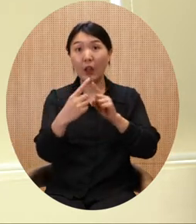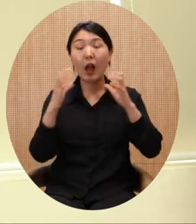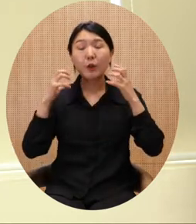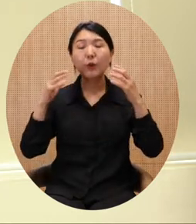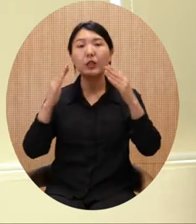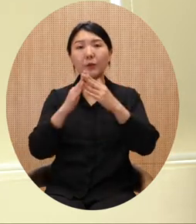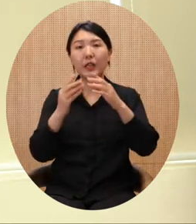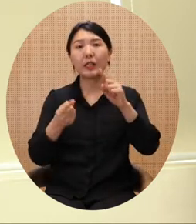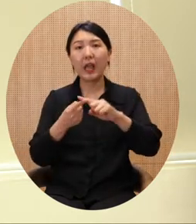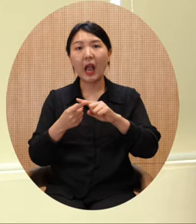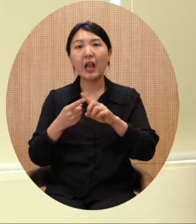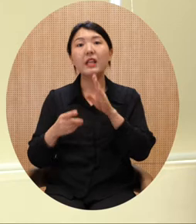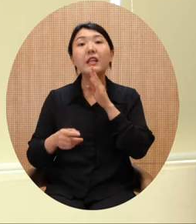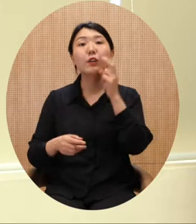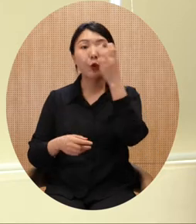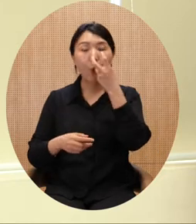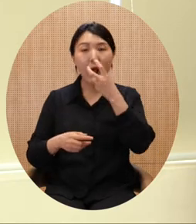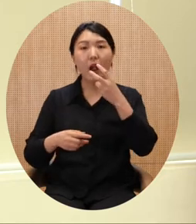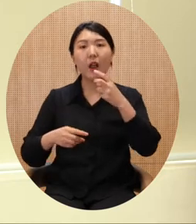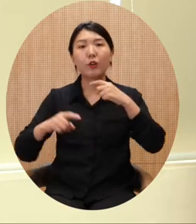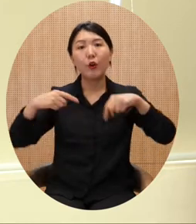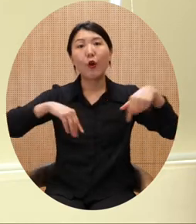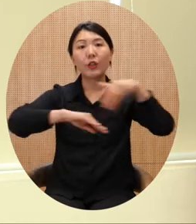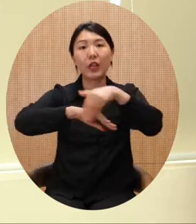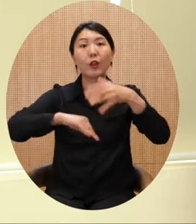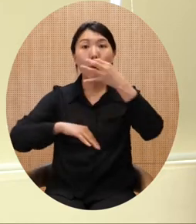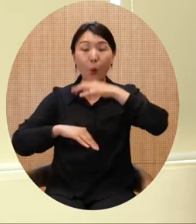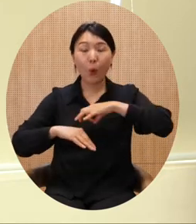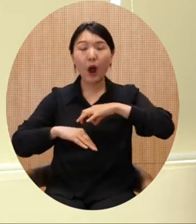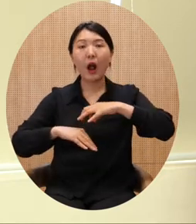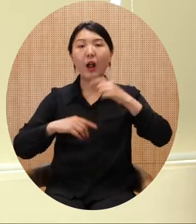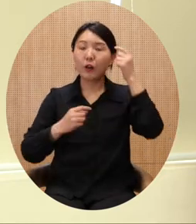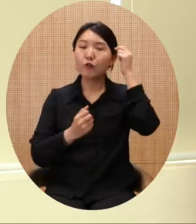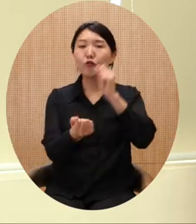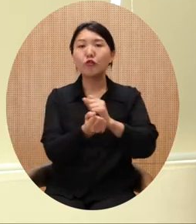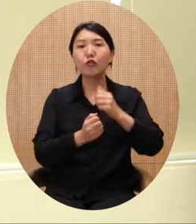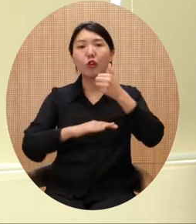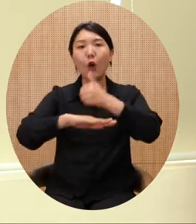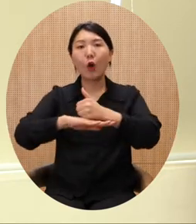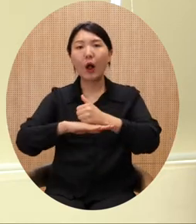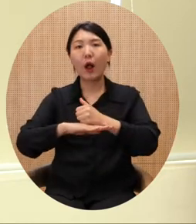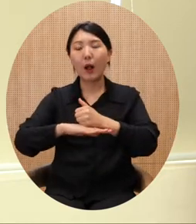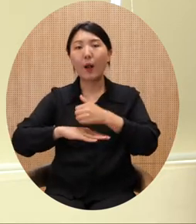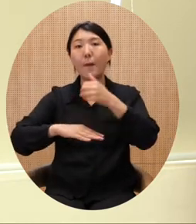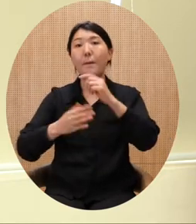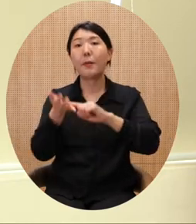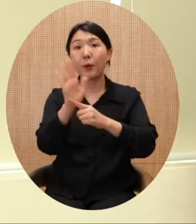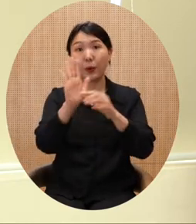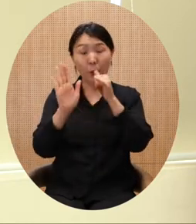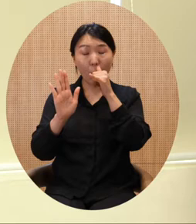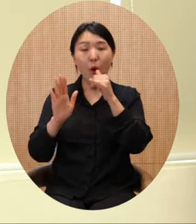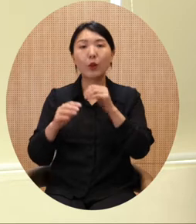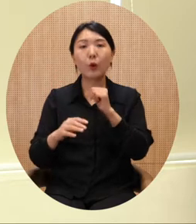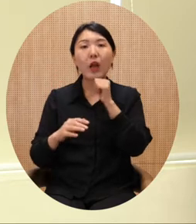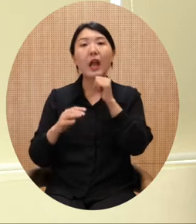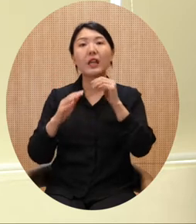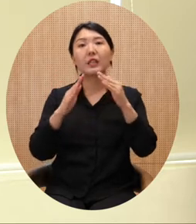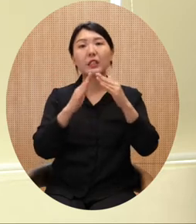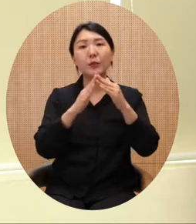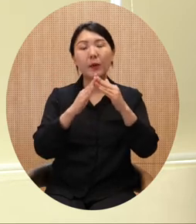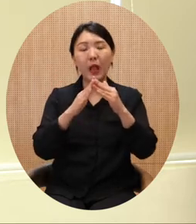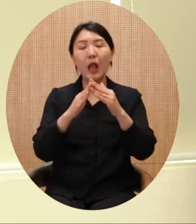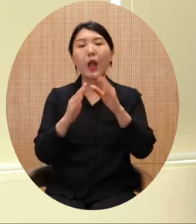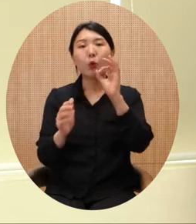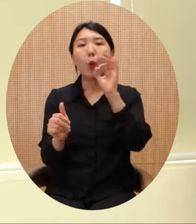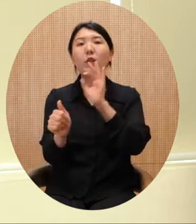아동가구에 대한 실태조사 및 정책효과 연구 결과를 발표하고 주거빈곤 아동가구의 주거비 지원